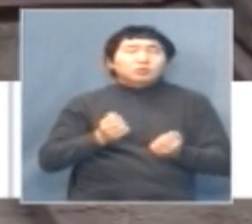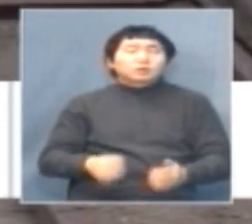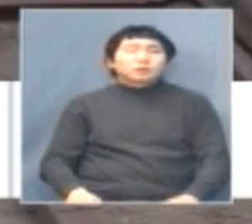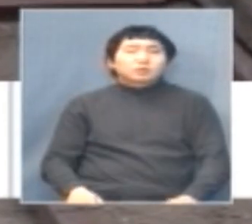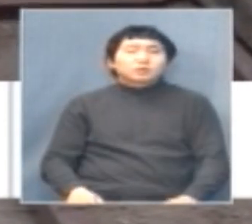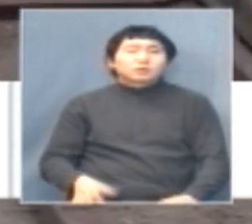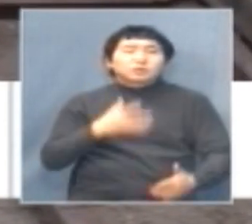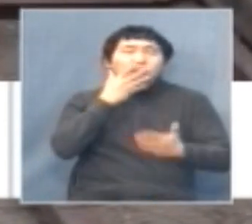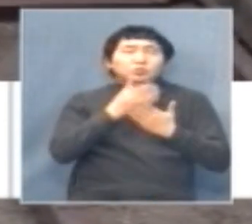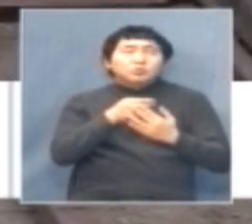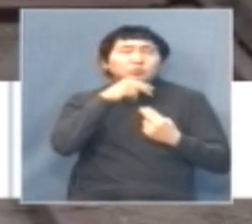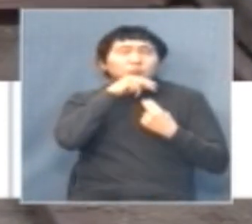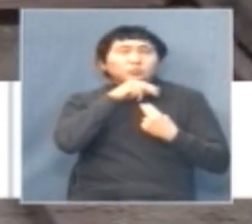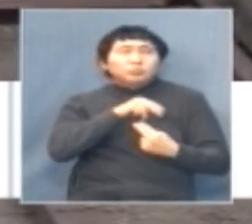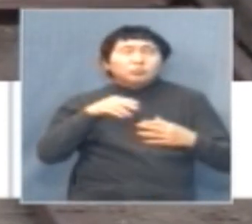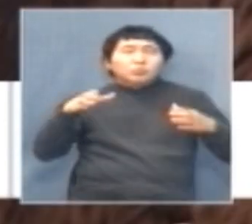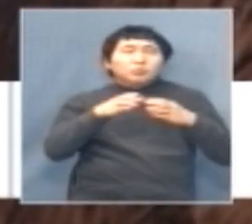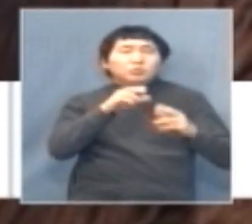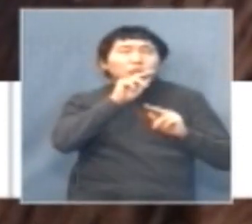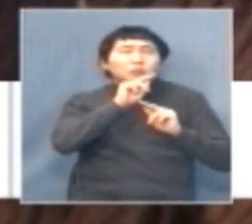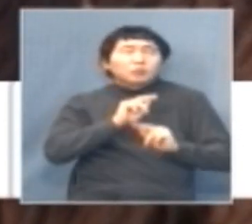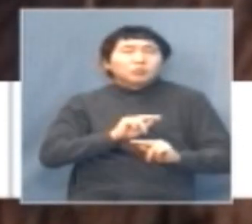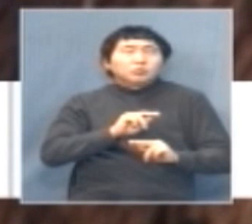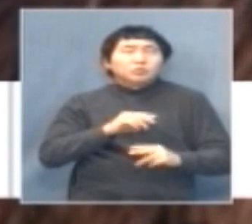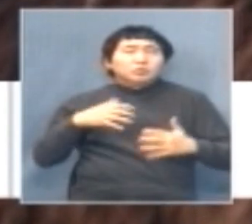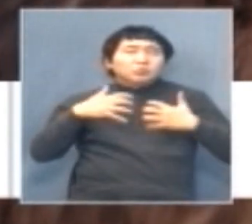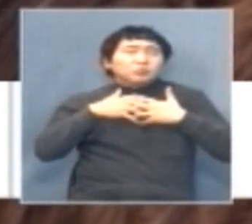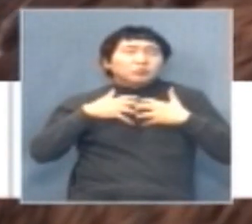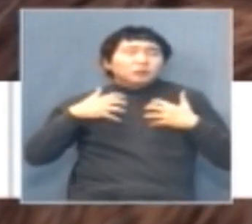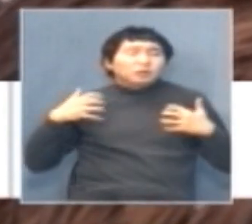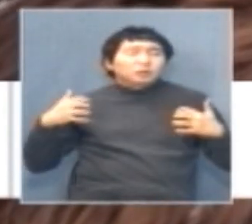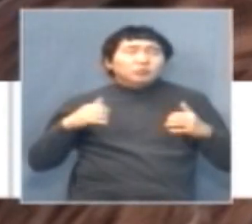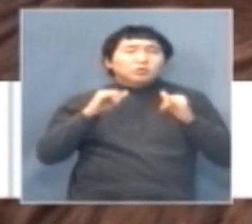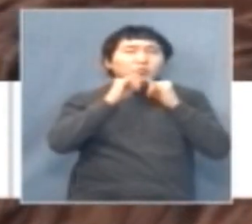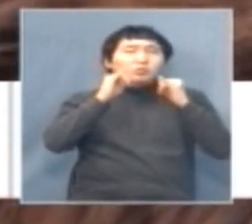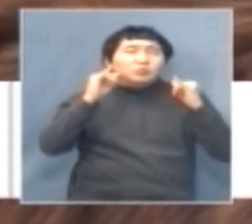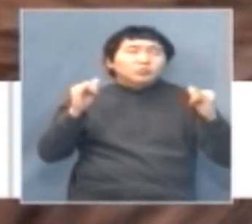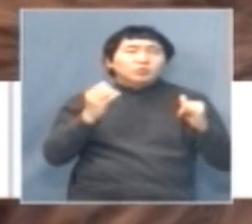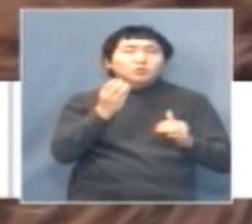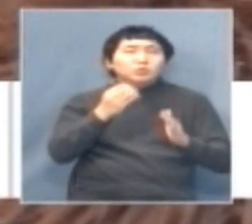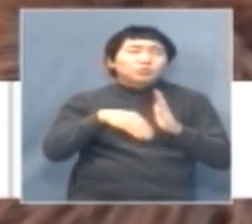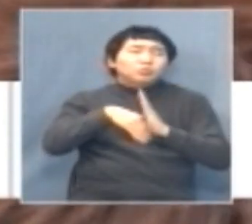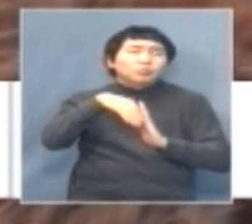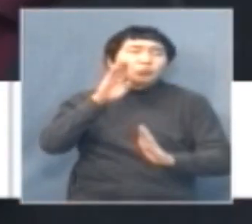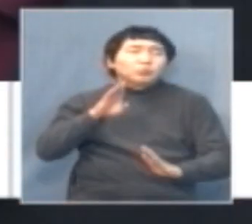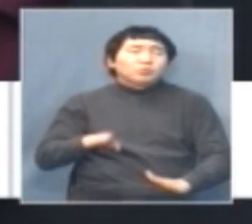самоотверженному труду их коллектива, отрасль животноводства в Тарбагатайском районе станет развиваться еще эффективнее.